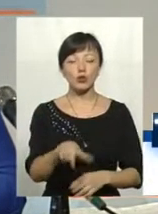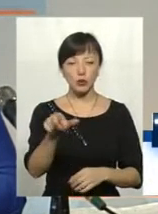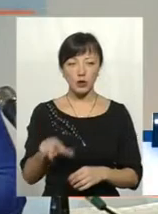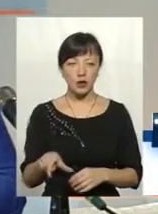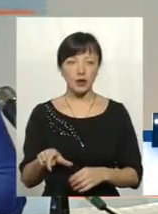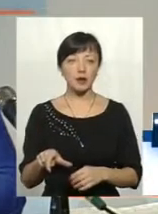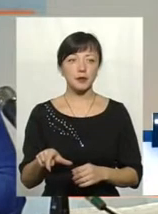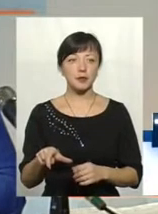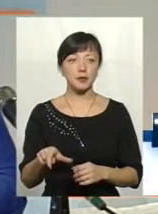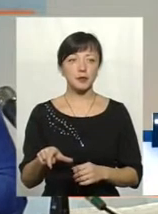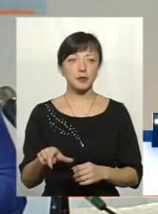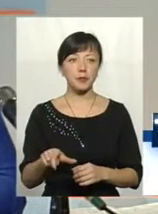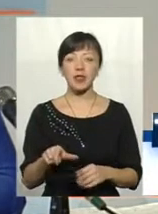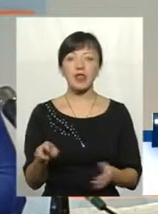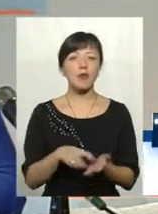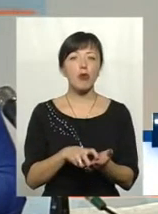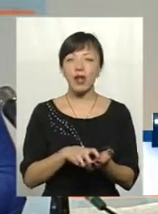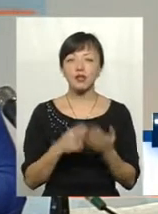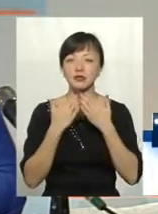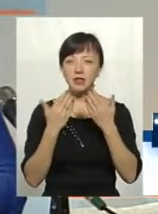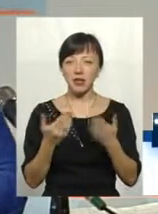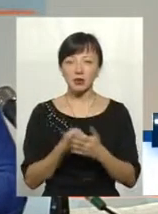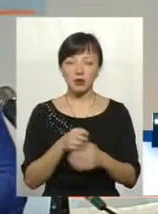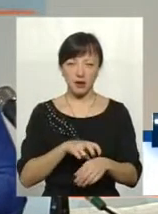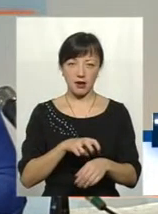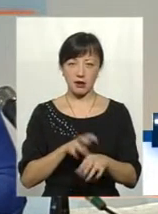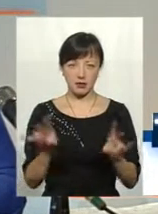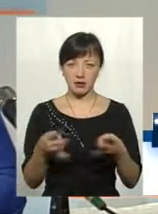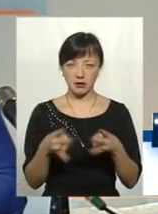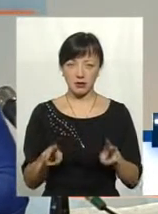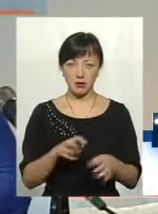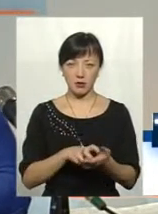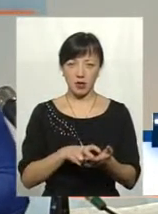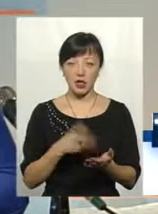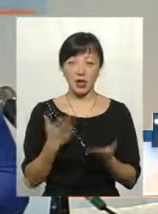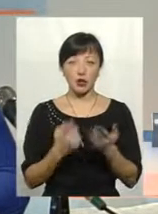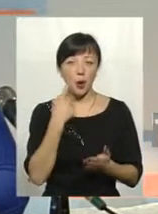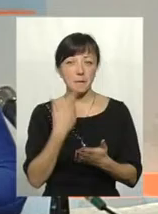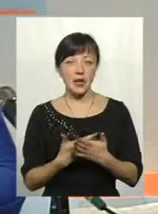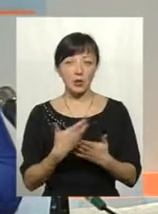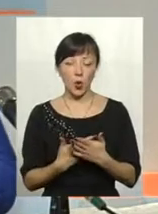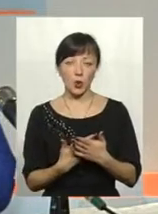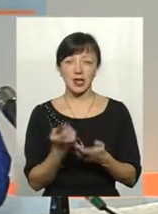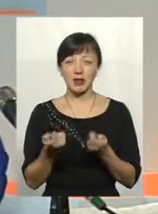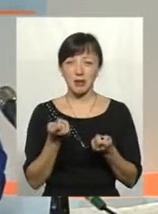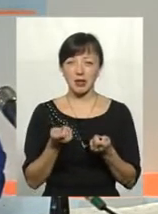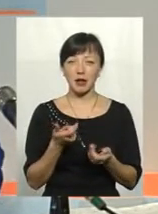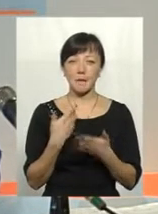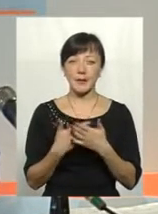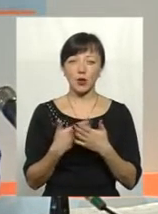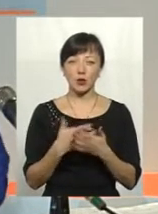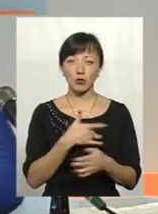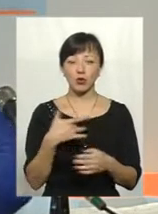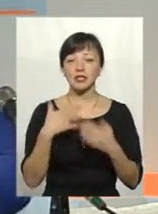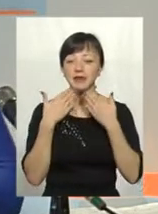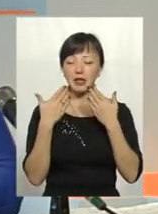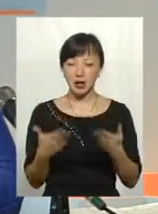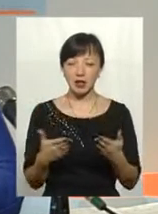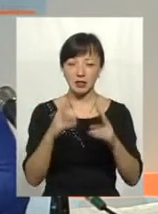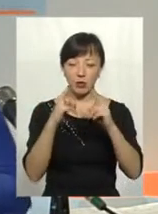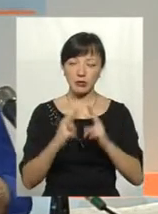до громадян, щоб не боялися звертатися до лікарів. Якщо є підозра, найменша підозра на туберкульоз, зверталися